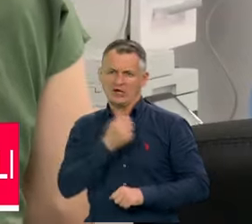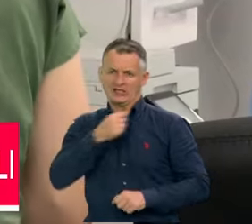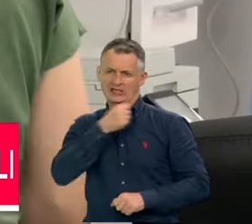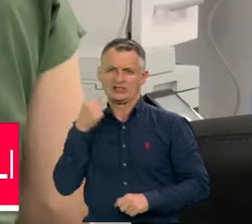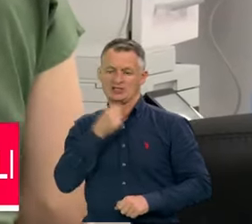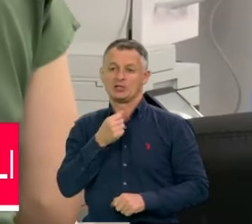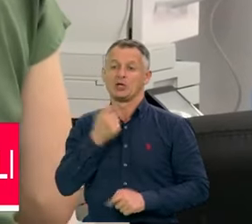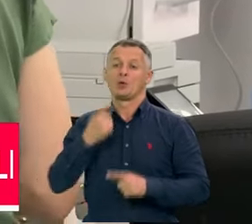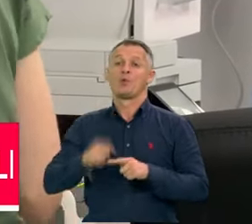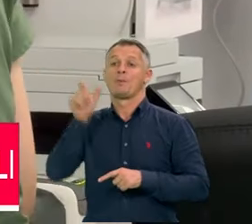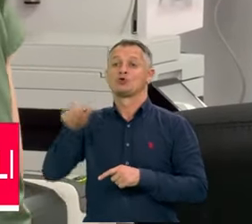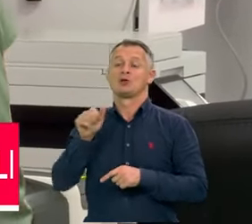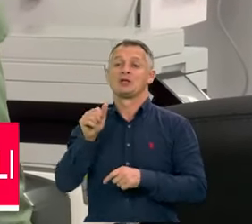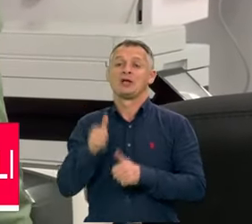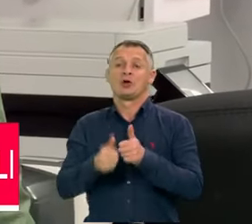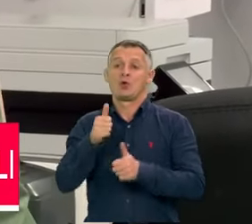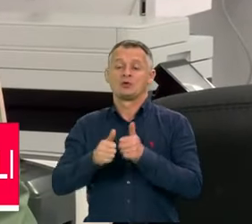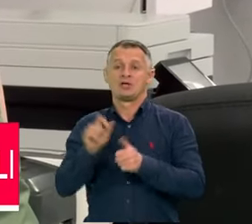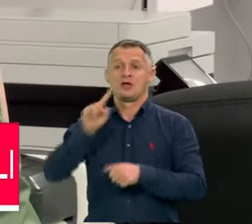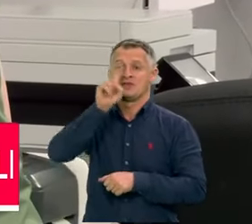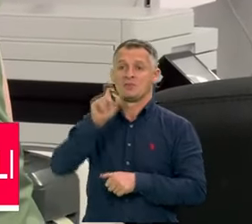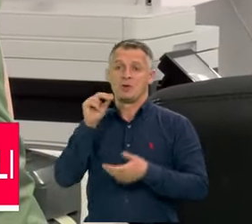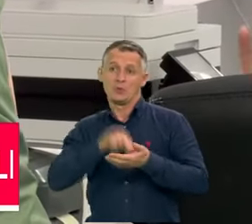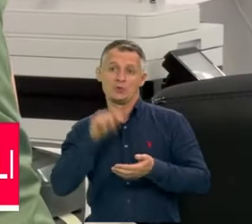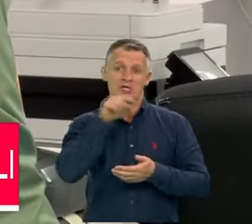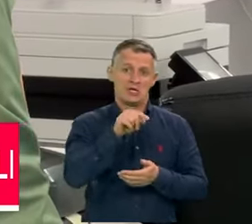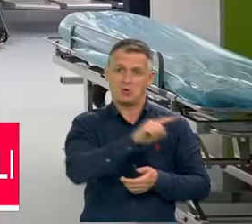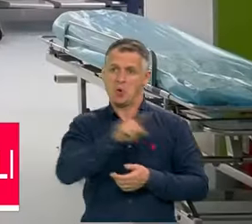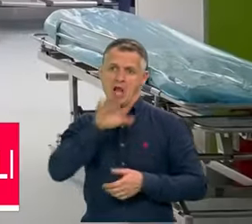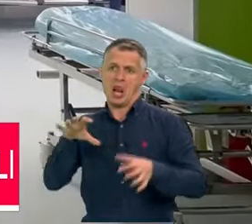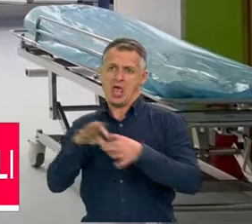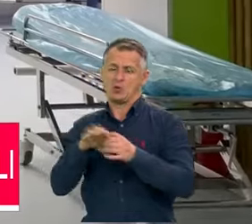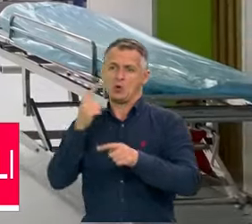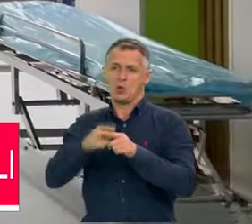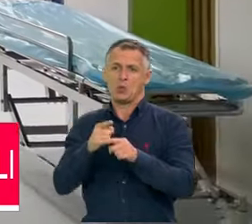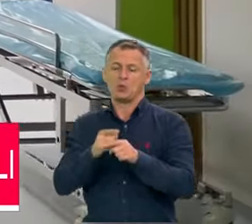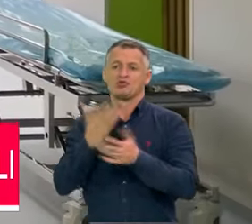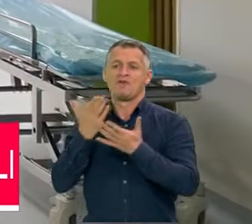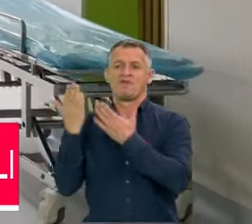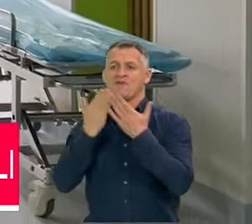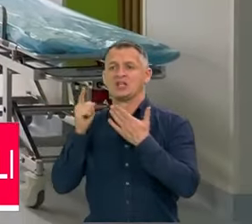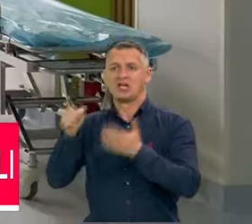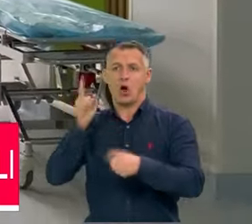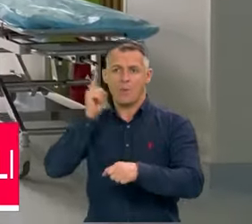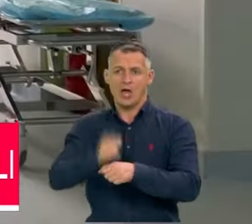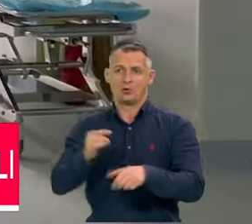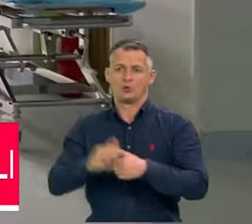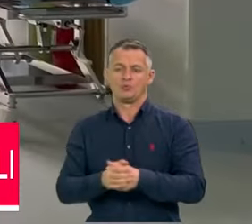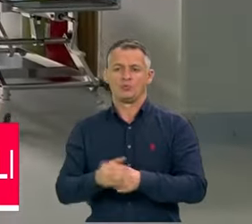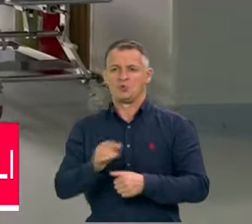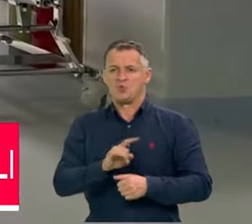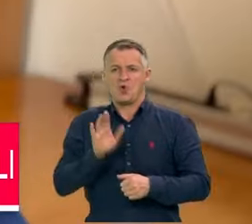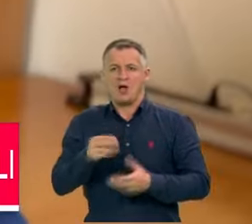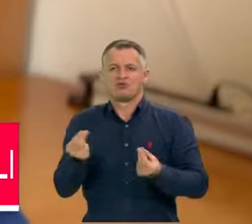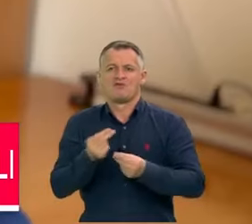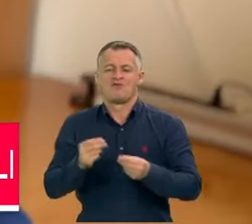candidații întrebările adresate acestora nu ar avea legătură cu materia obligatorie nu că aș avea ceva cu asistenții